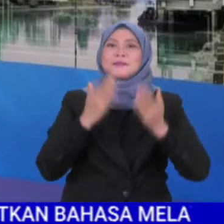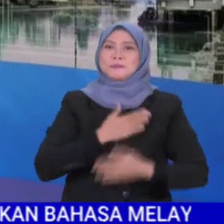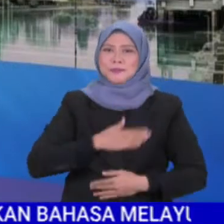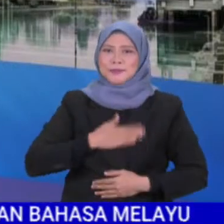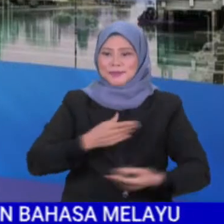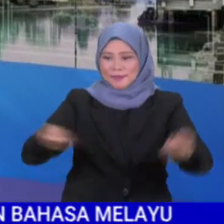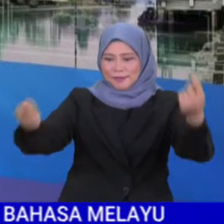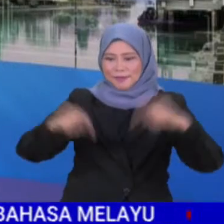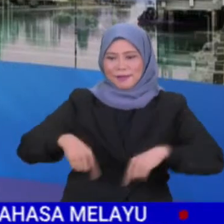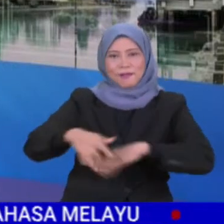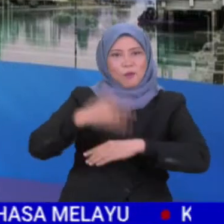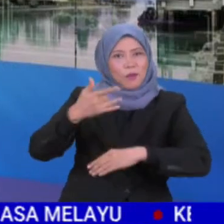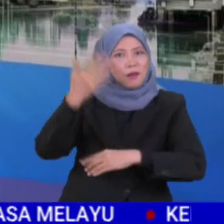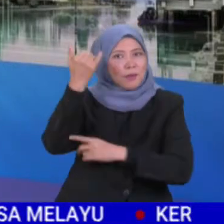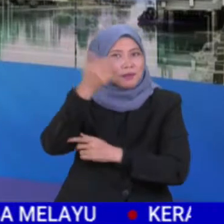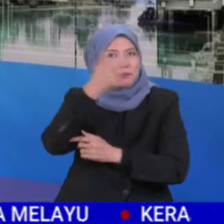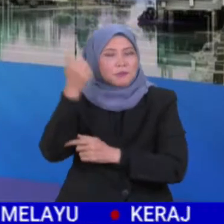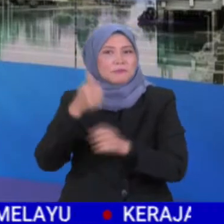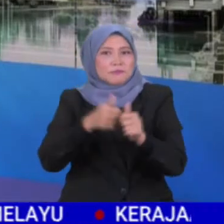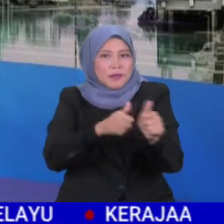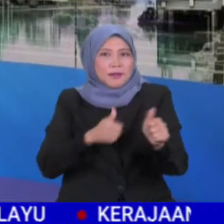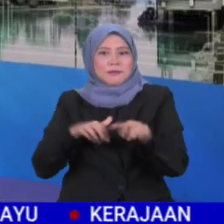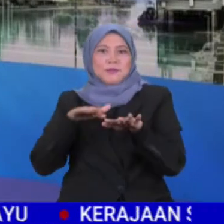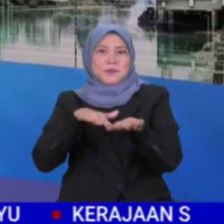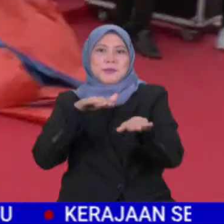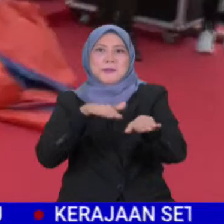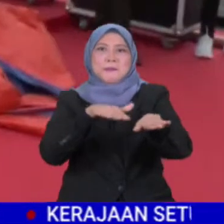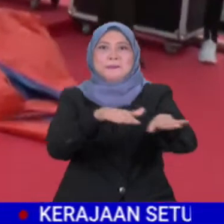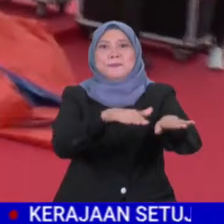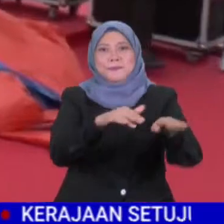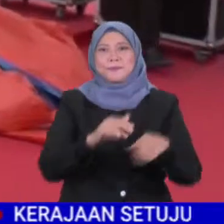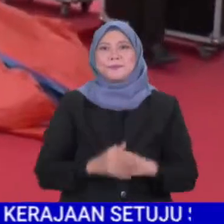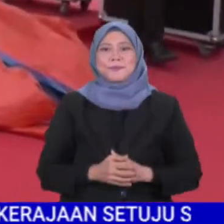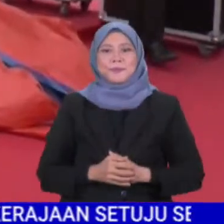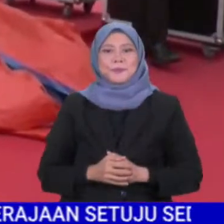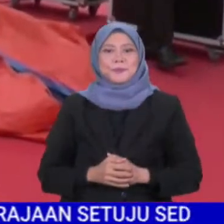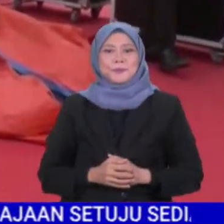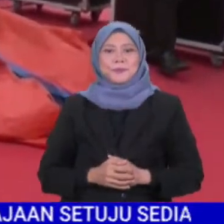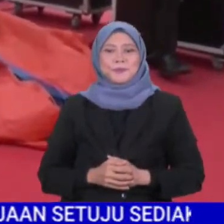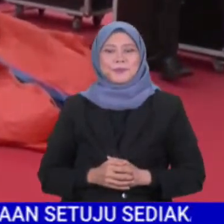lebih awal bagi mengelakkan kesesakan lalu lintas.